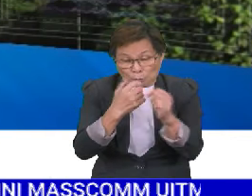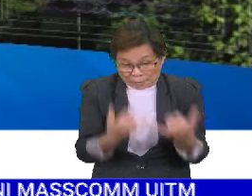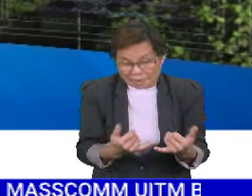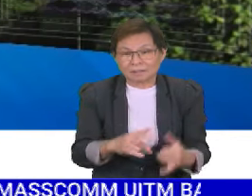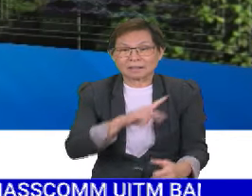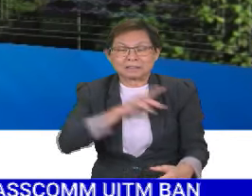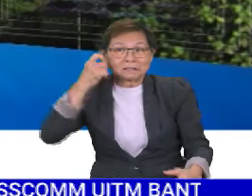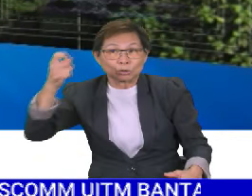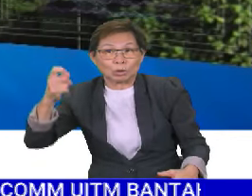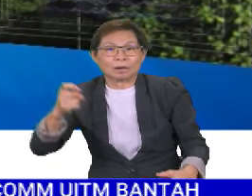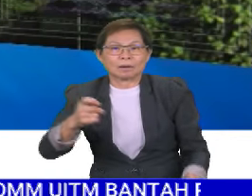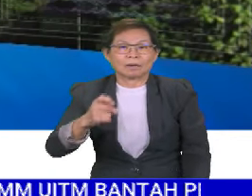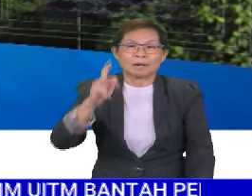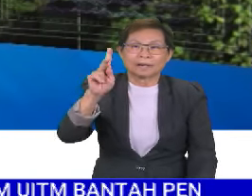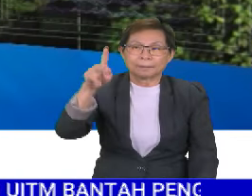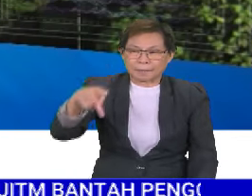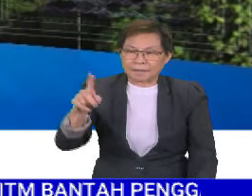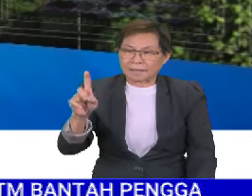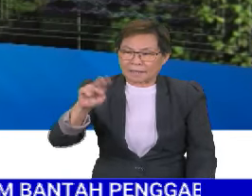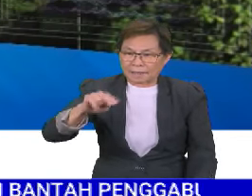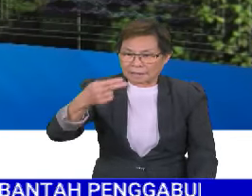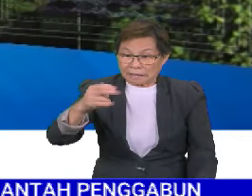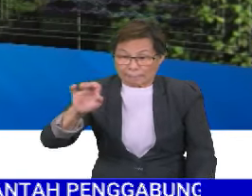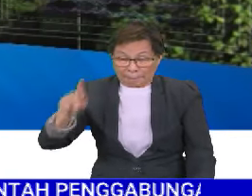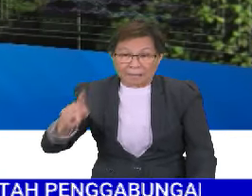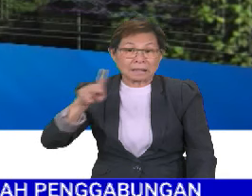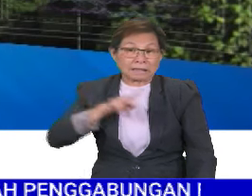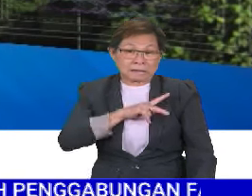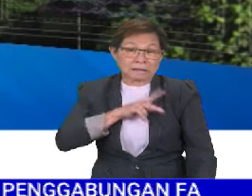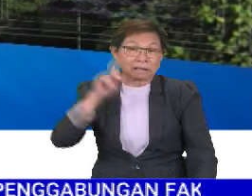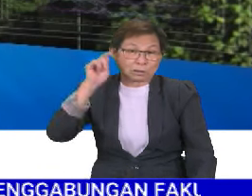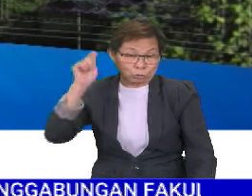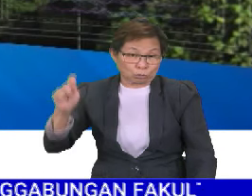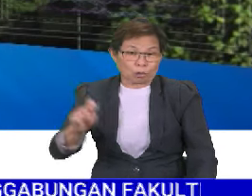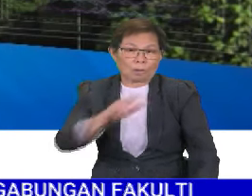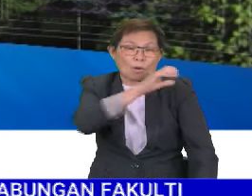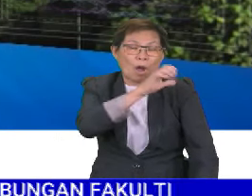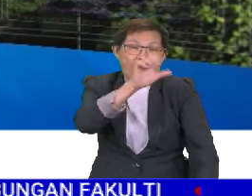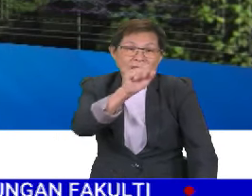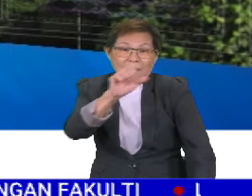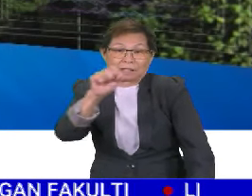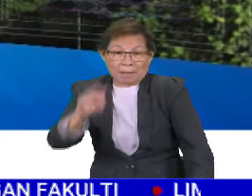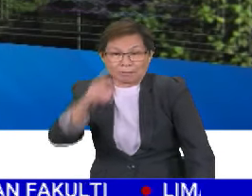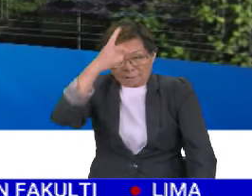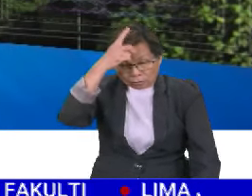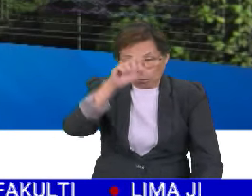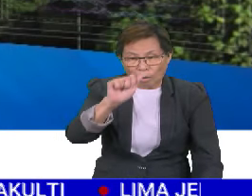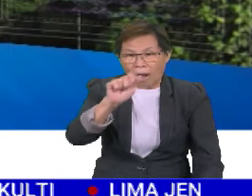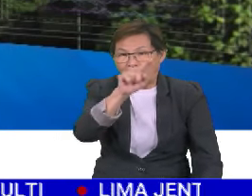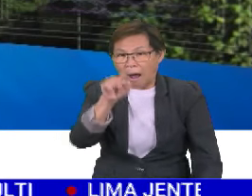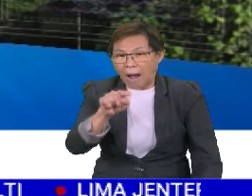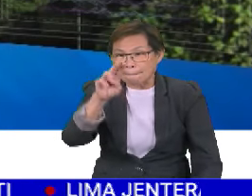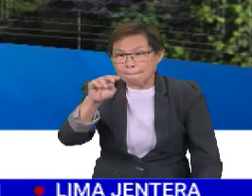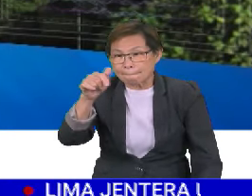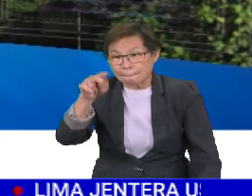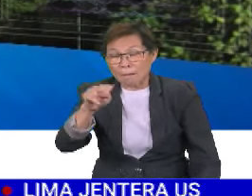Ketua Setiausaha Kementerian Perdagangan Dalam Negeri dan Hal Ehwal Pengguna merangkap pengurusi SSM, Dato' Azman Muhammad Yusof